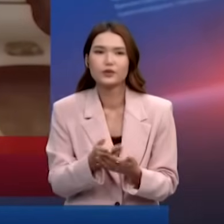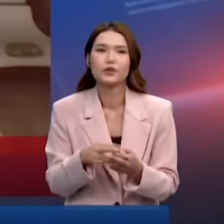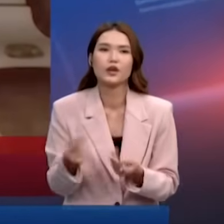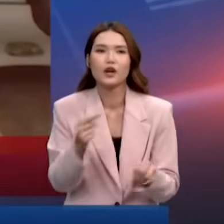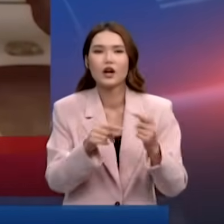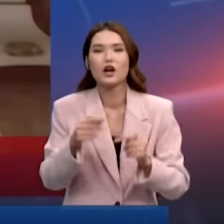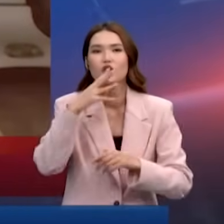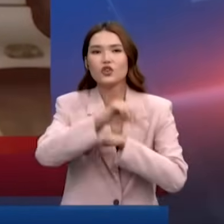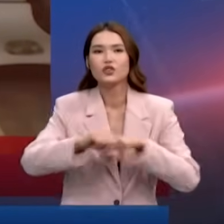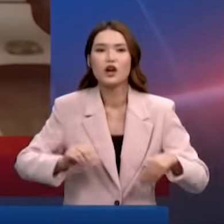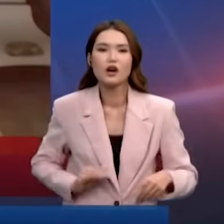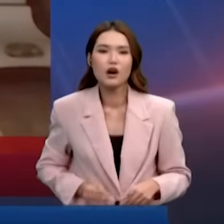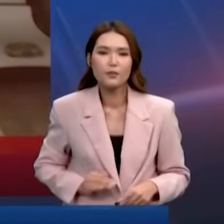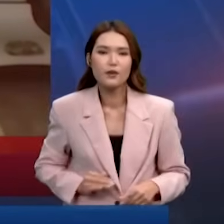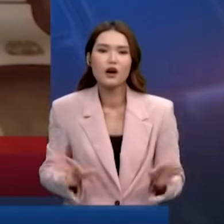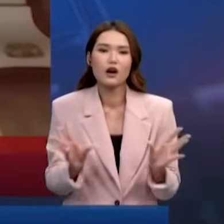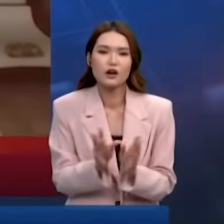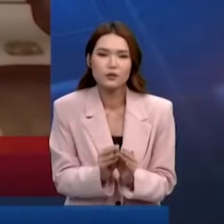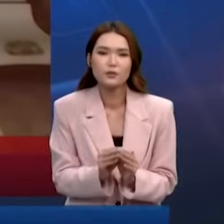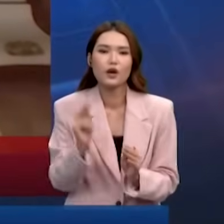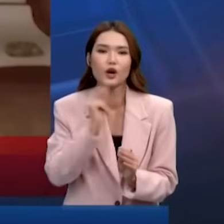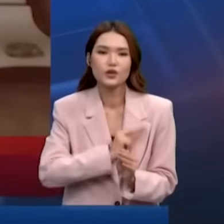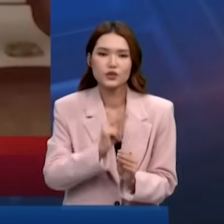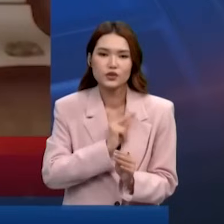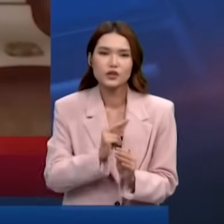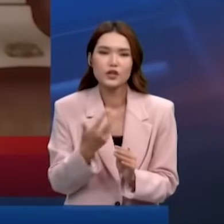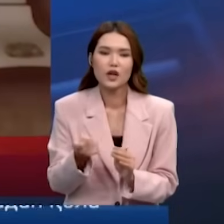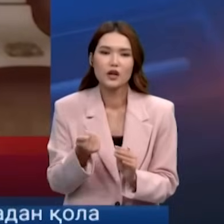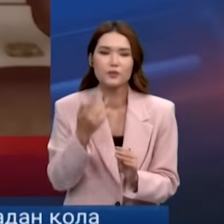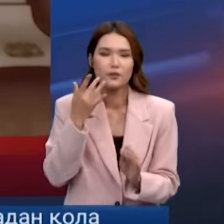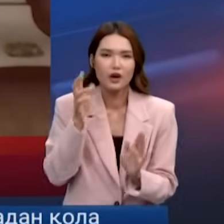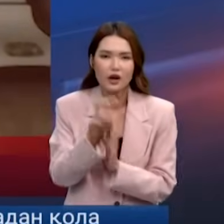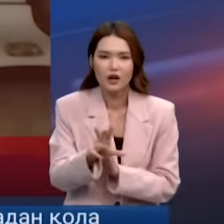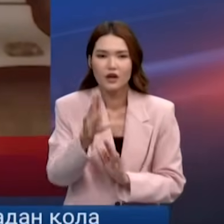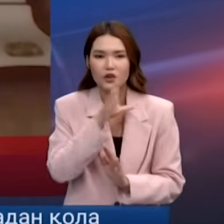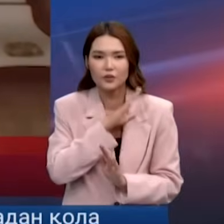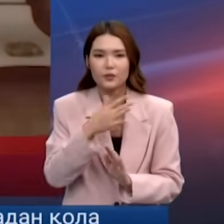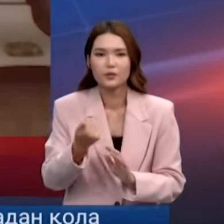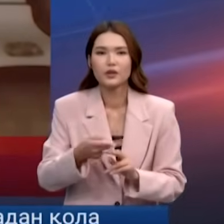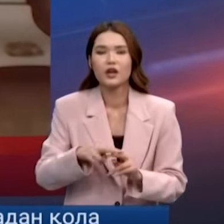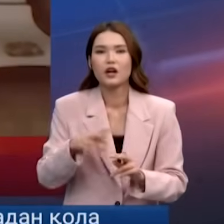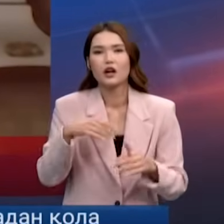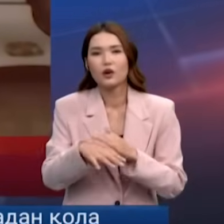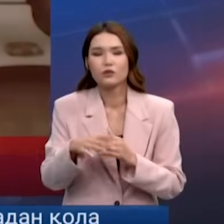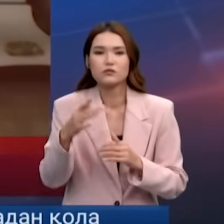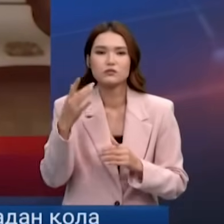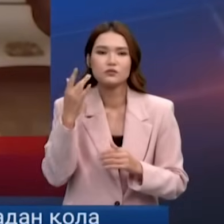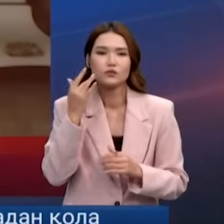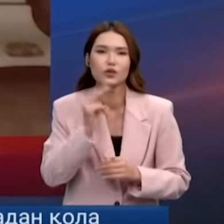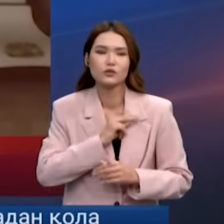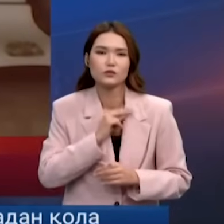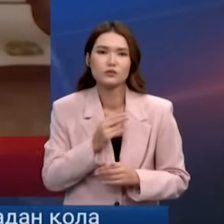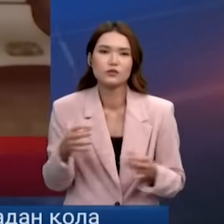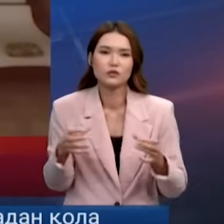шетелдің компанияларына жұмысқа жоғарыға айлыққа алып кетіп қалды. Бірақ құдайға шүкір бәрі кеткен жоқ. Қазір мынау үкіметтен